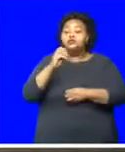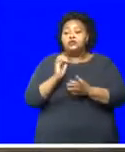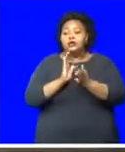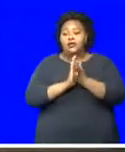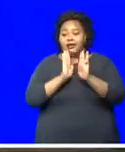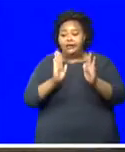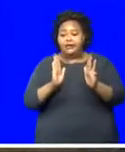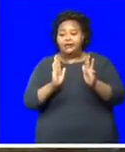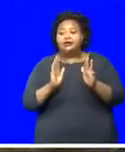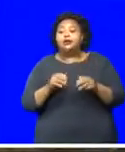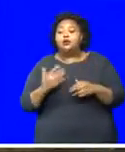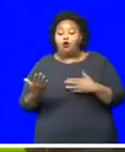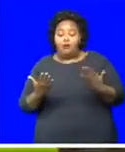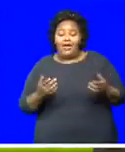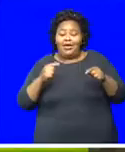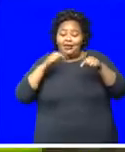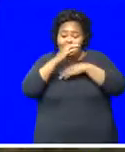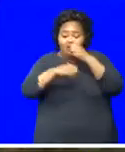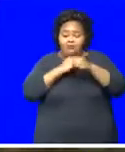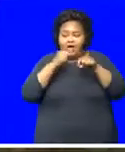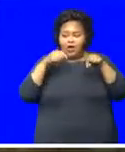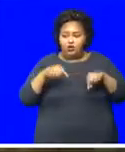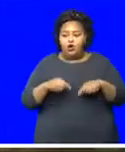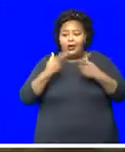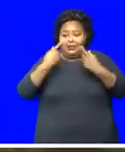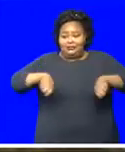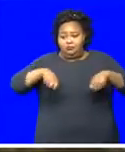nenyalo likhomba kwenyuka. Ngokusho kwami